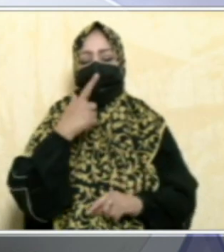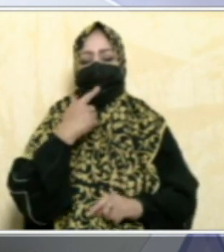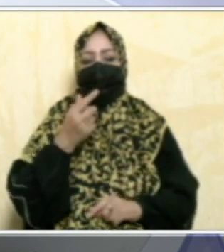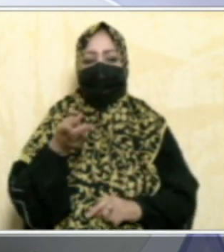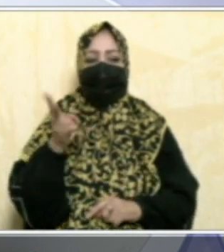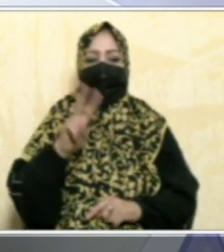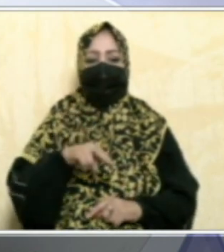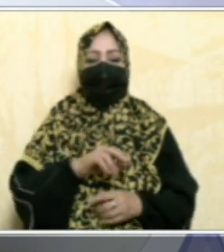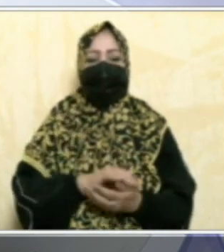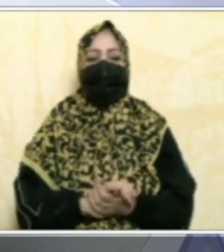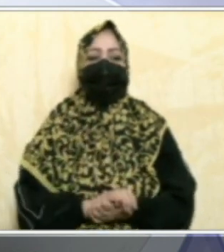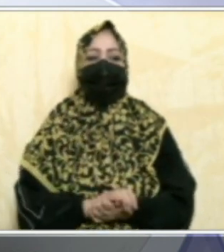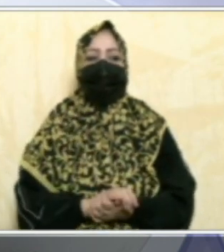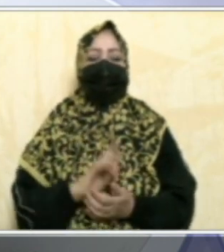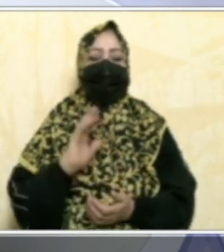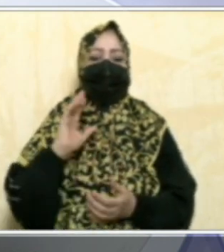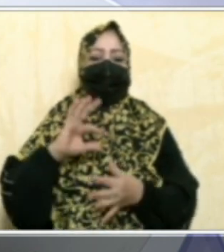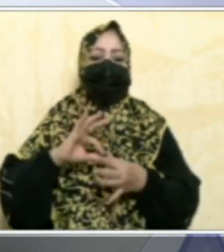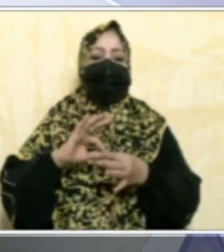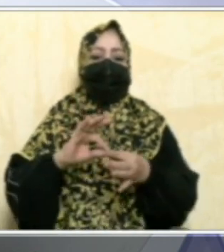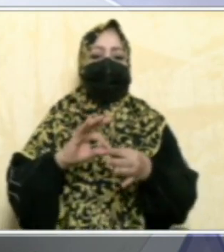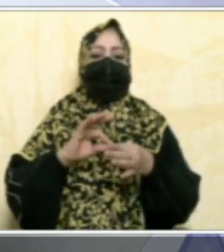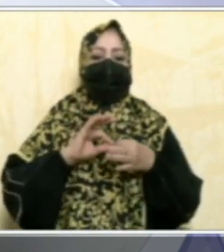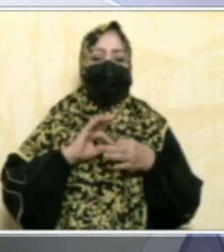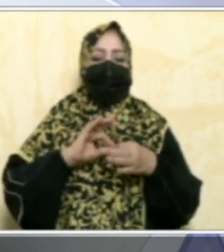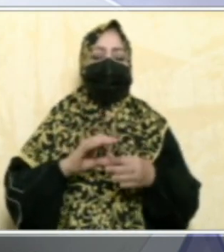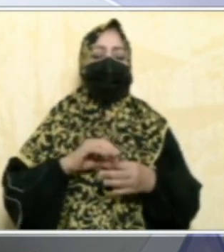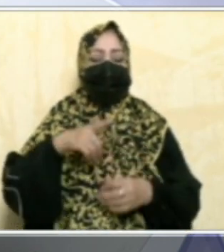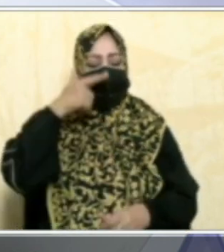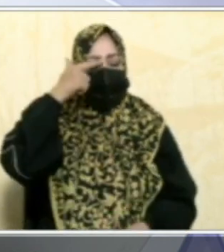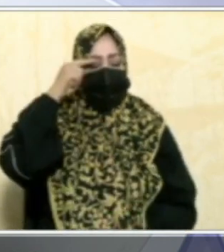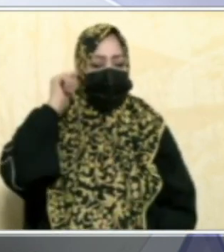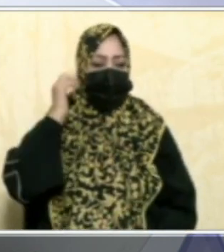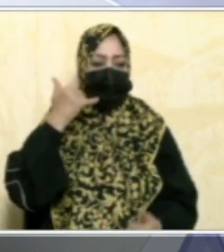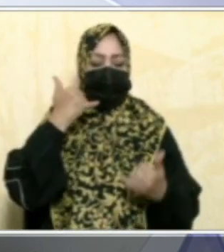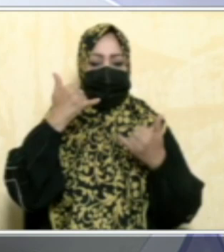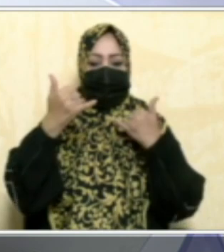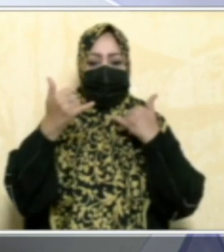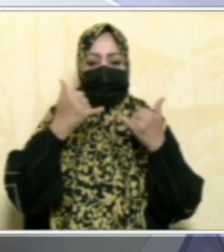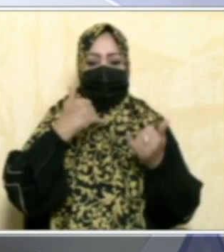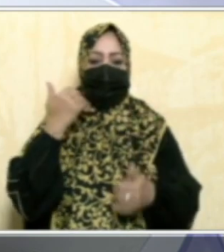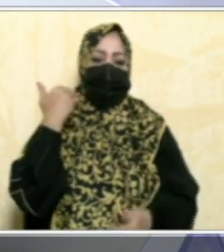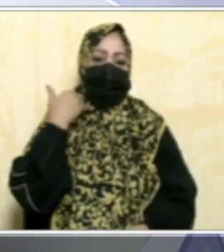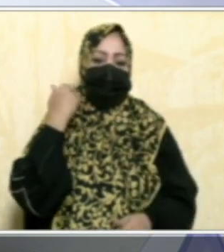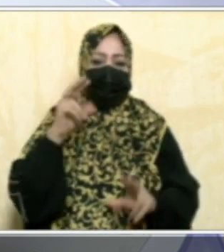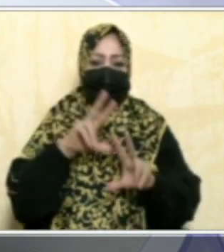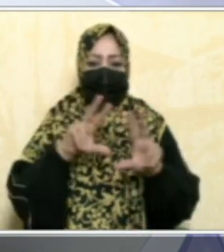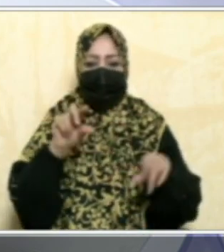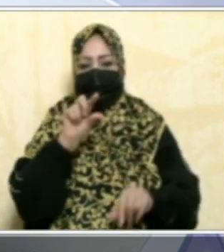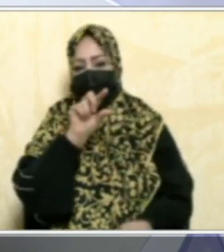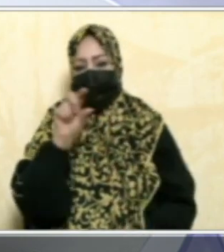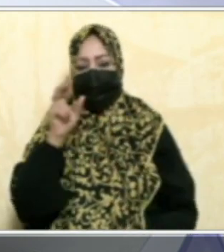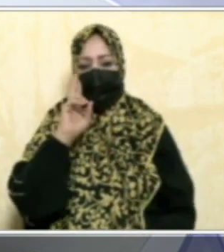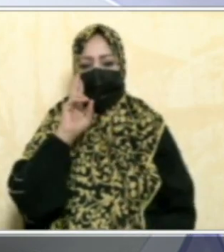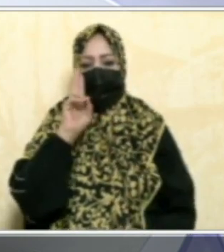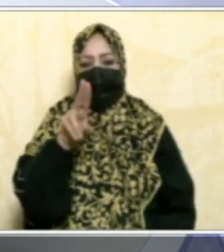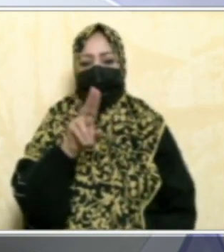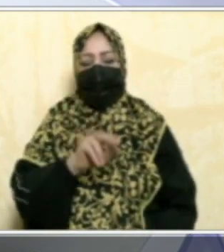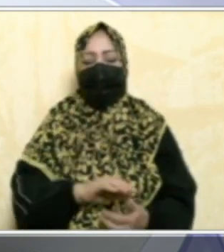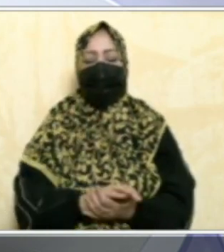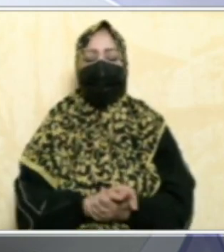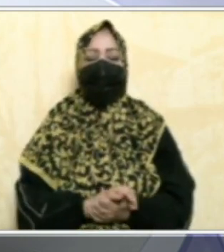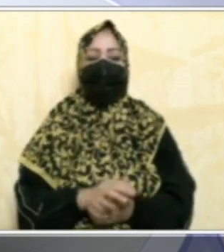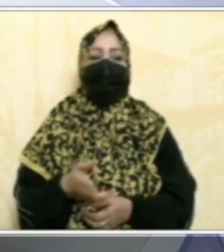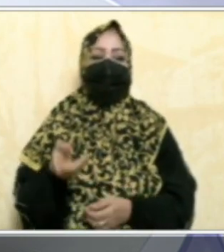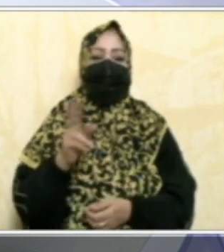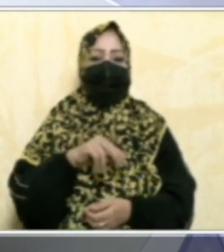معنا عبر الفايبر على الأرقام الظاهرة أسفل الشاشة. كما ننوه إلى أنه يمكن